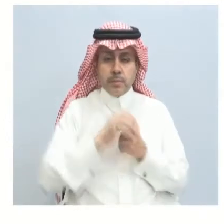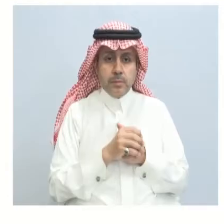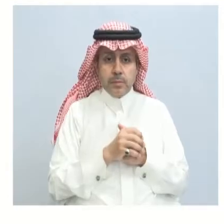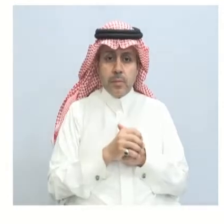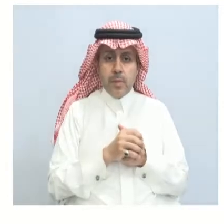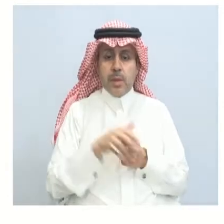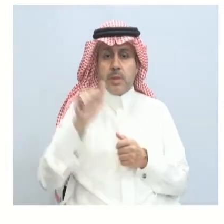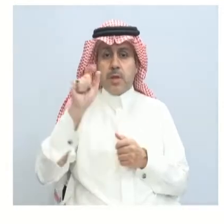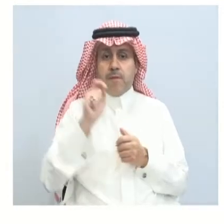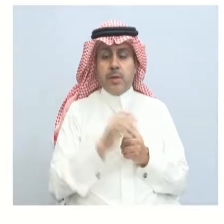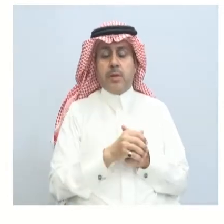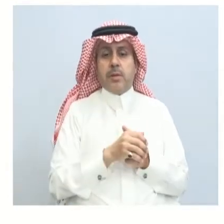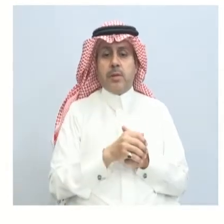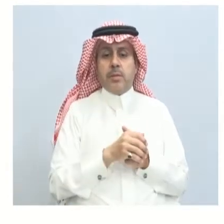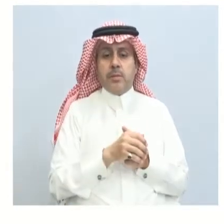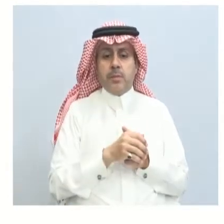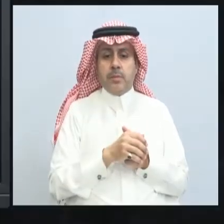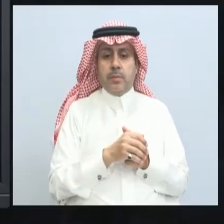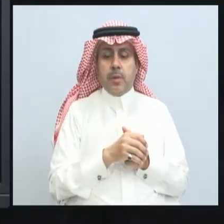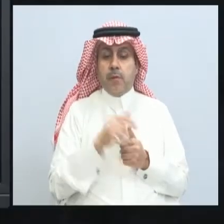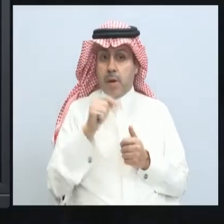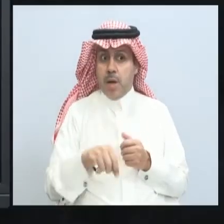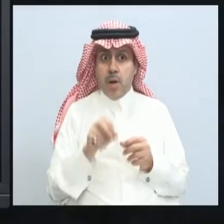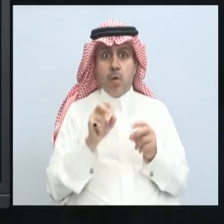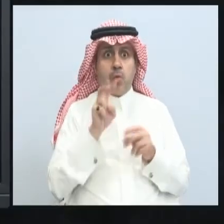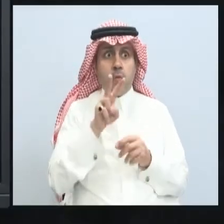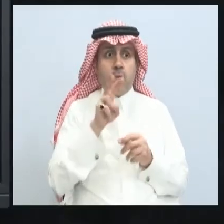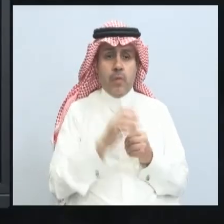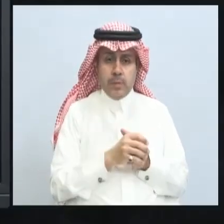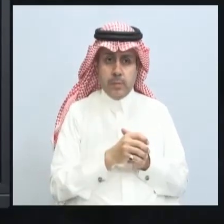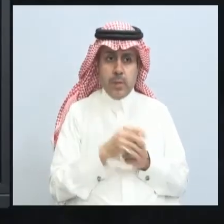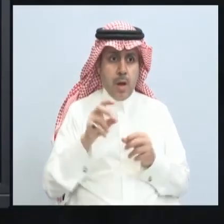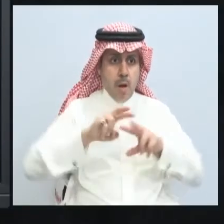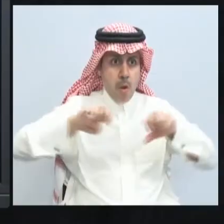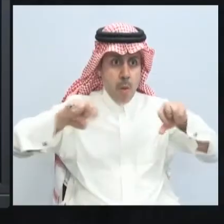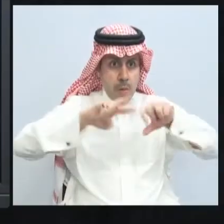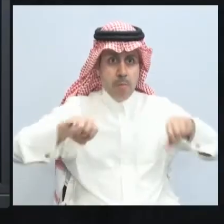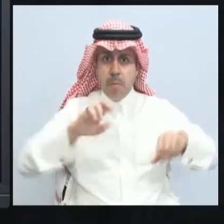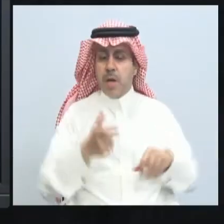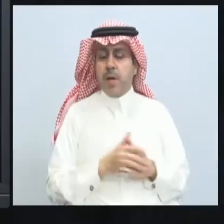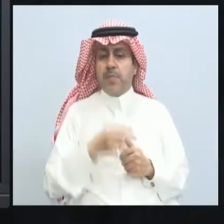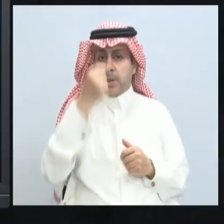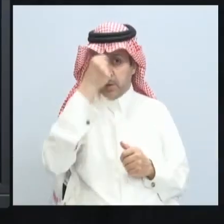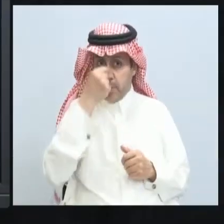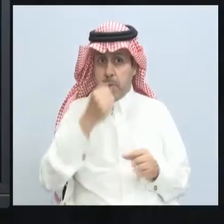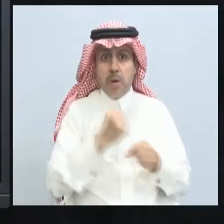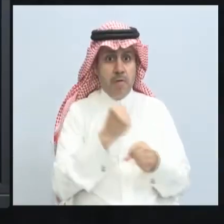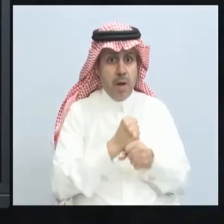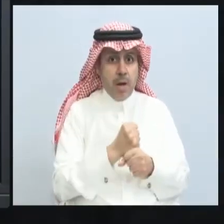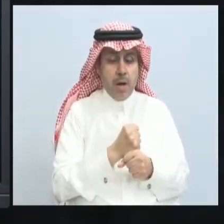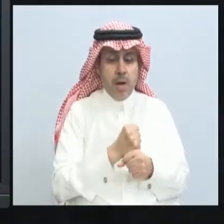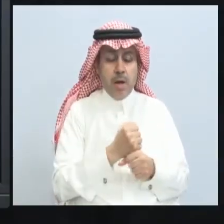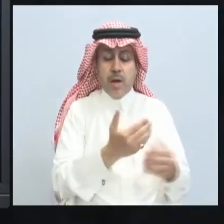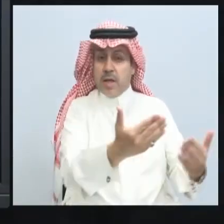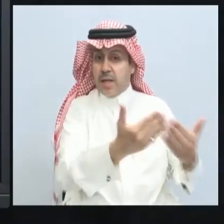يتصف بهذه الصفه فالان نبصر ونبحث ما هي الصفه التي من فعلها كسب